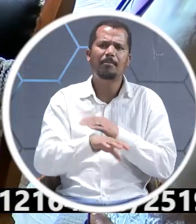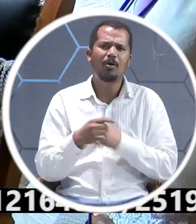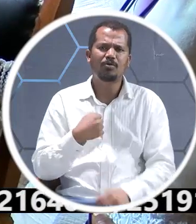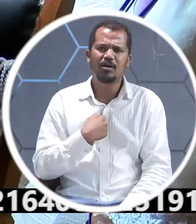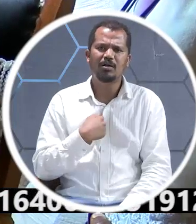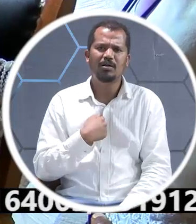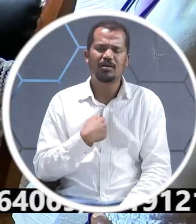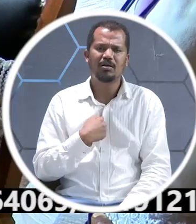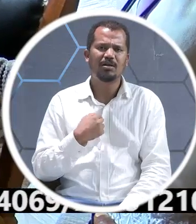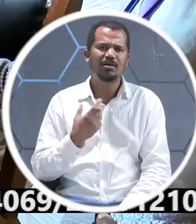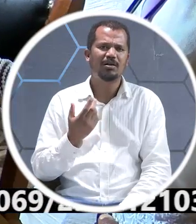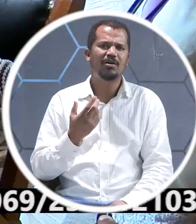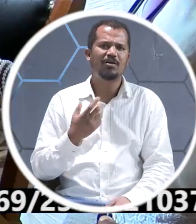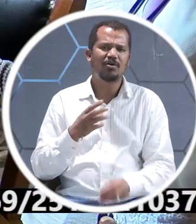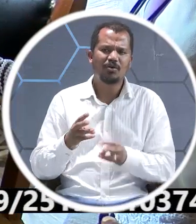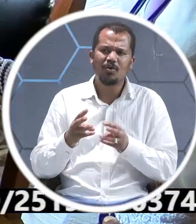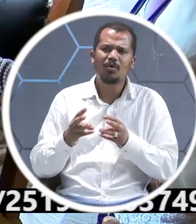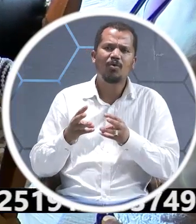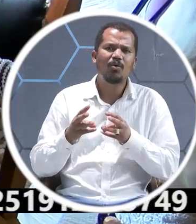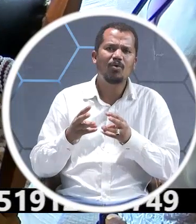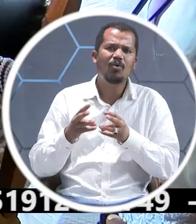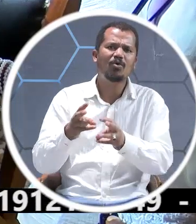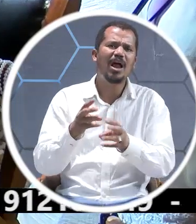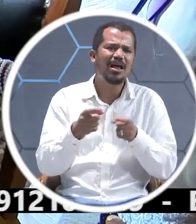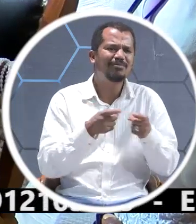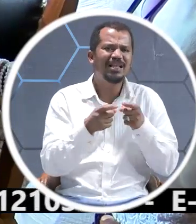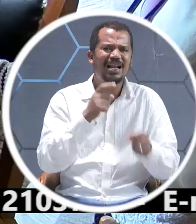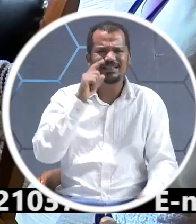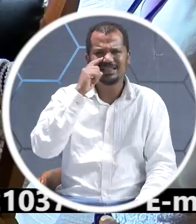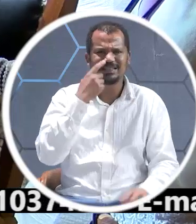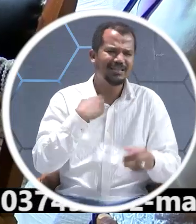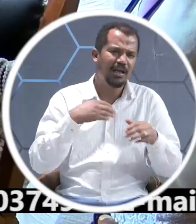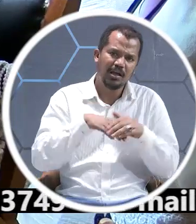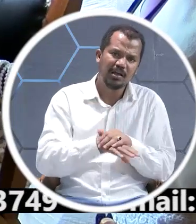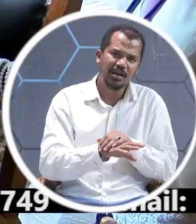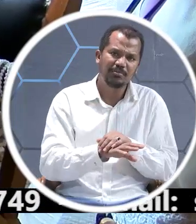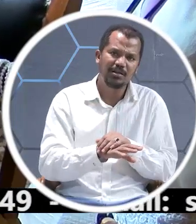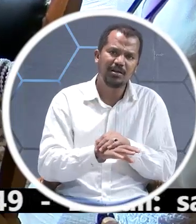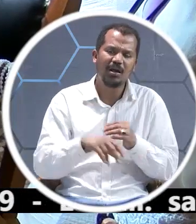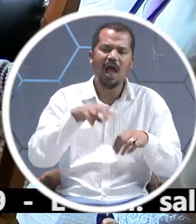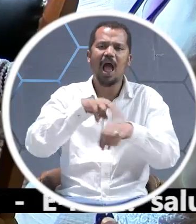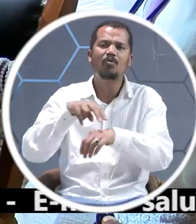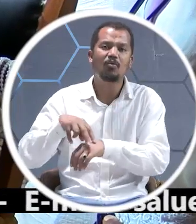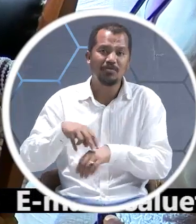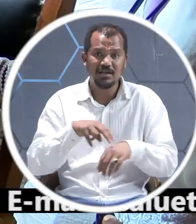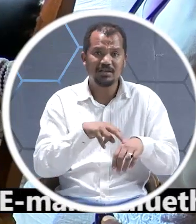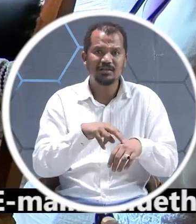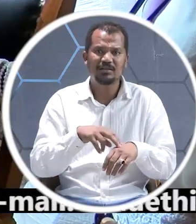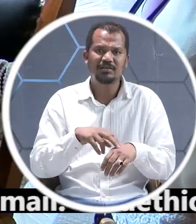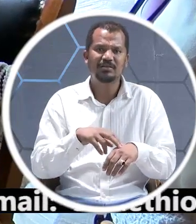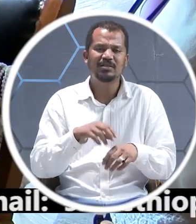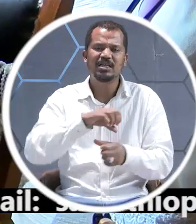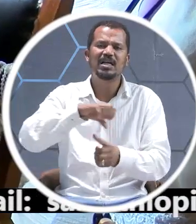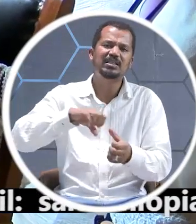ጊዜ በቃ ከጎዳና መተዳደር ሰለቸንና ገብተን ይህንን አቋቁመን